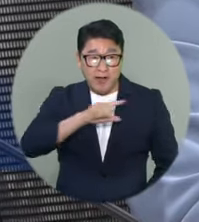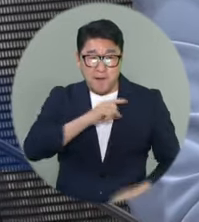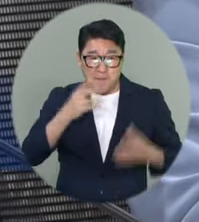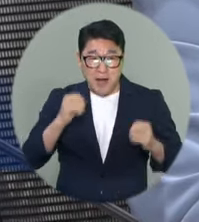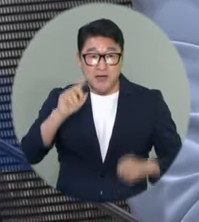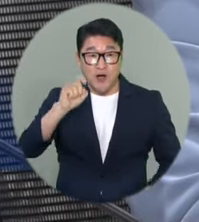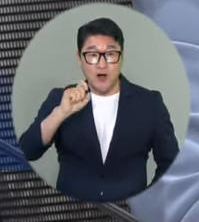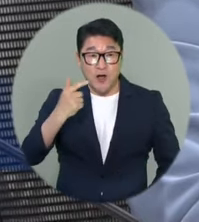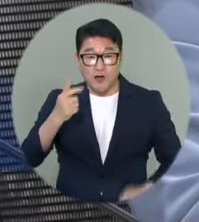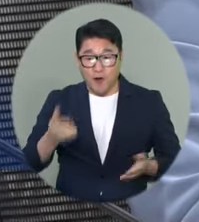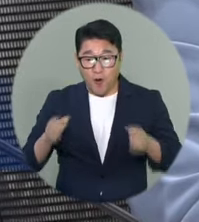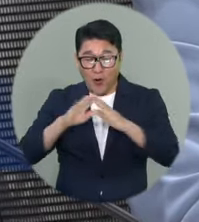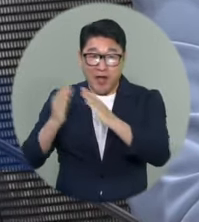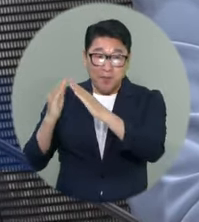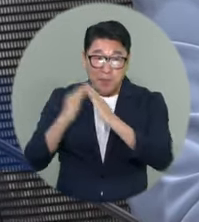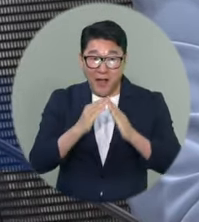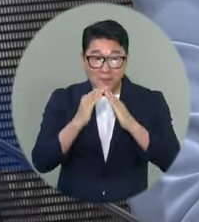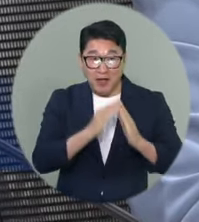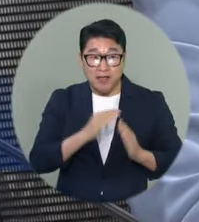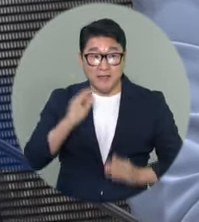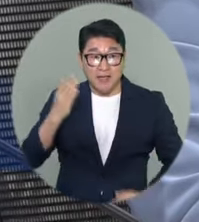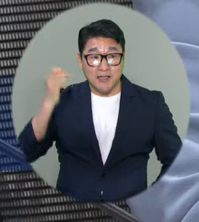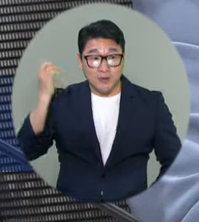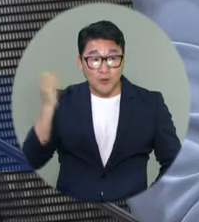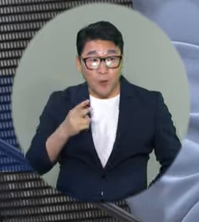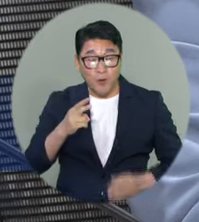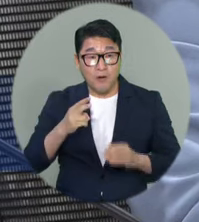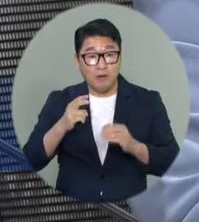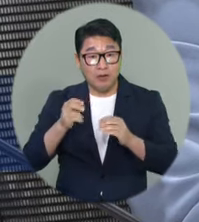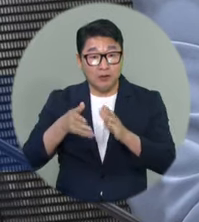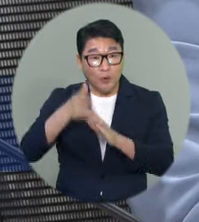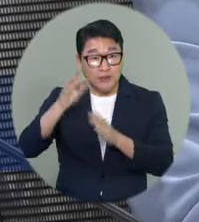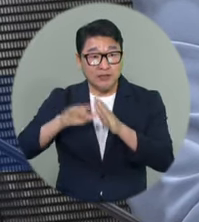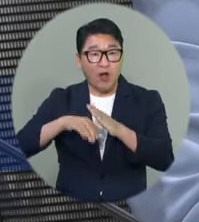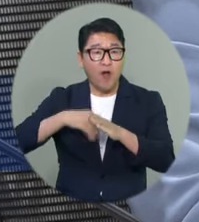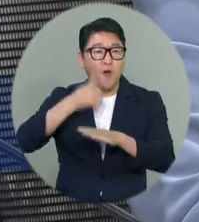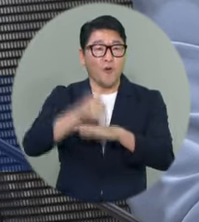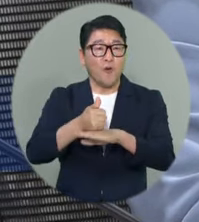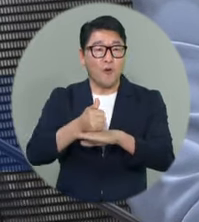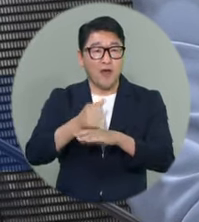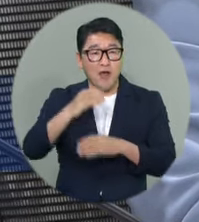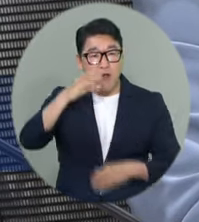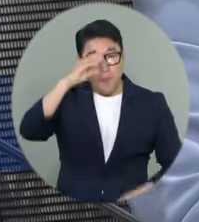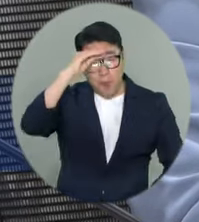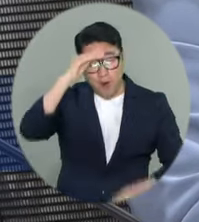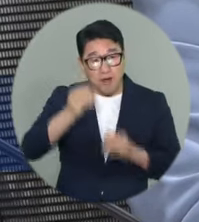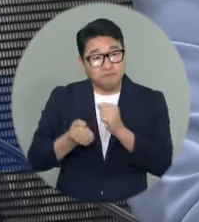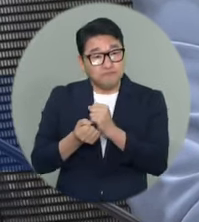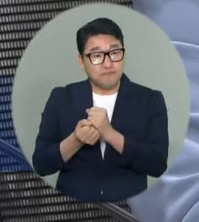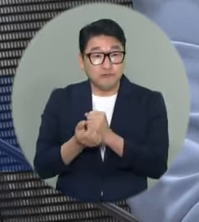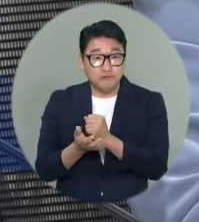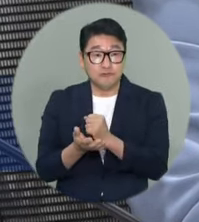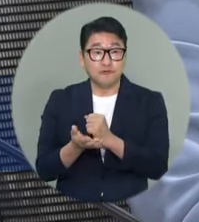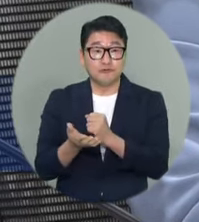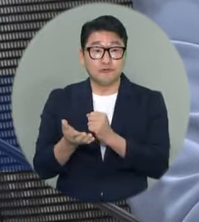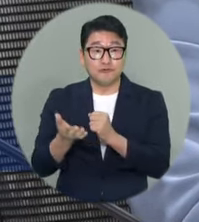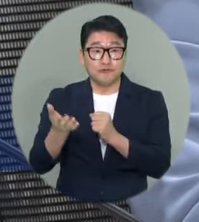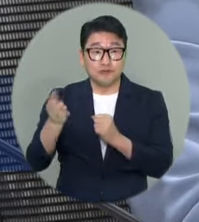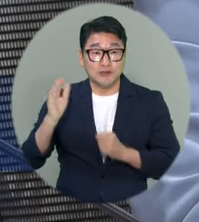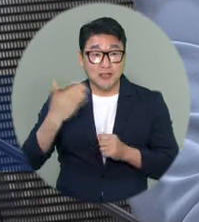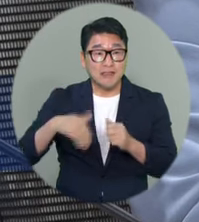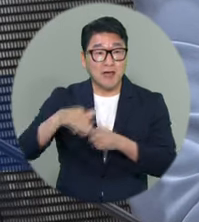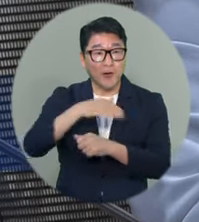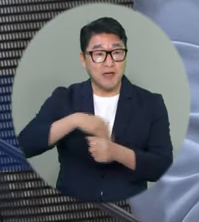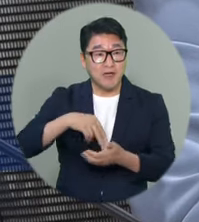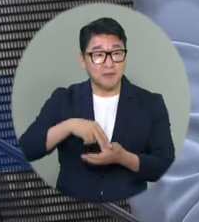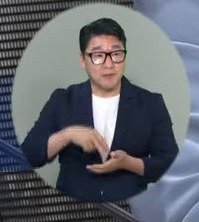16개 기관을 유치했고, 또 그 혁신도시가 성공적, 모범적 모델로 현재 되어가고